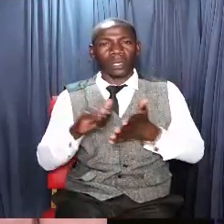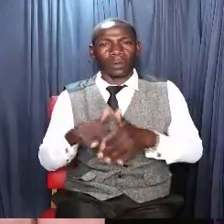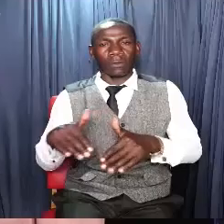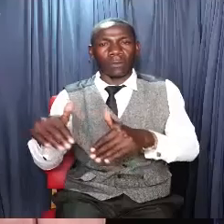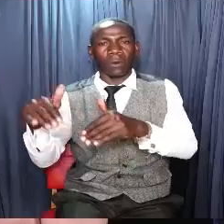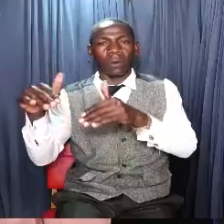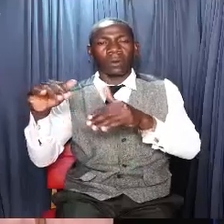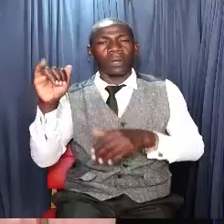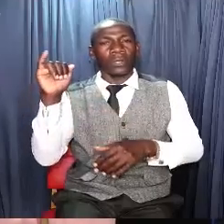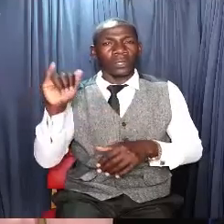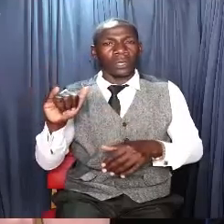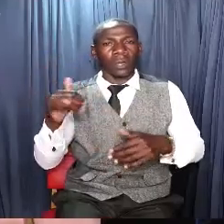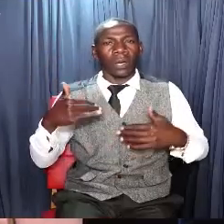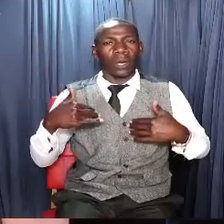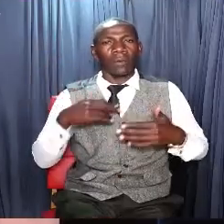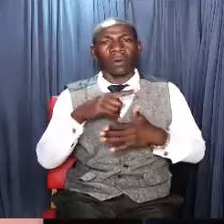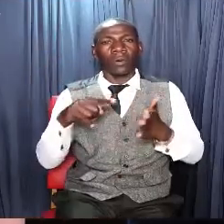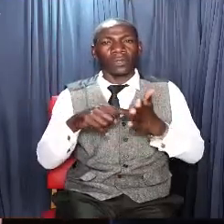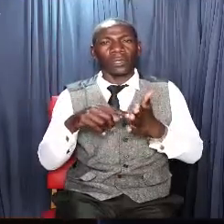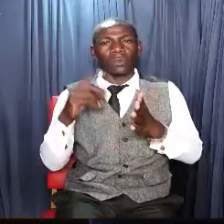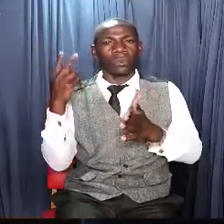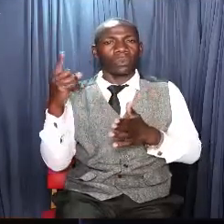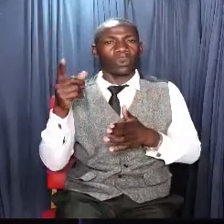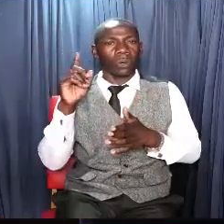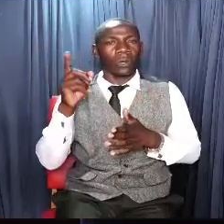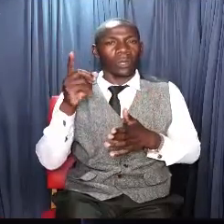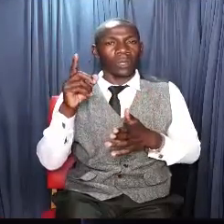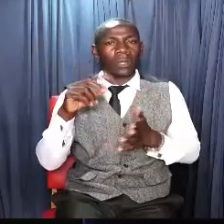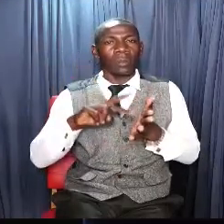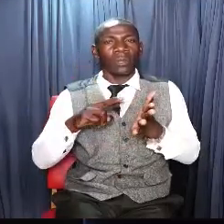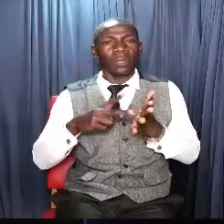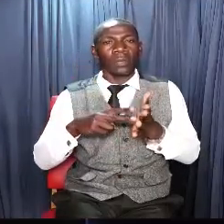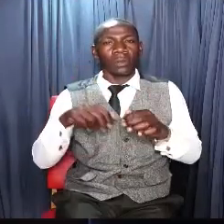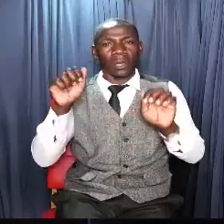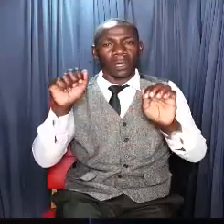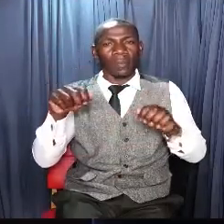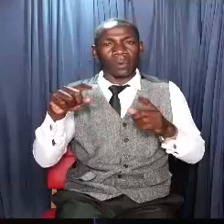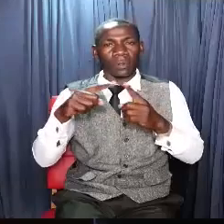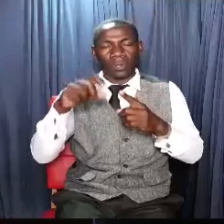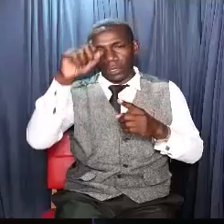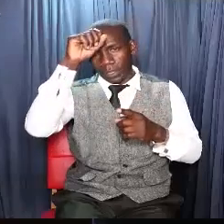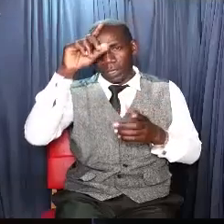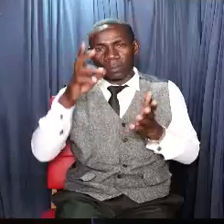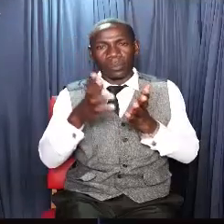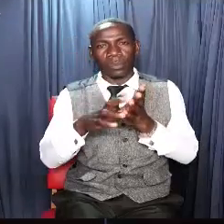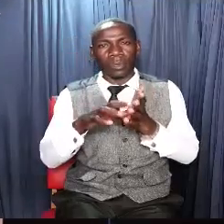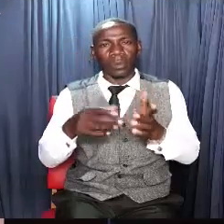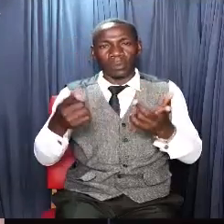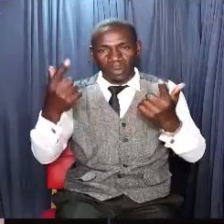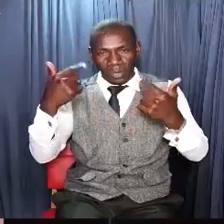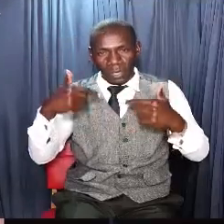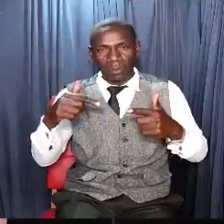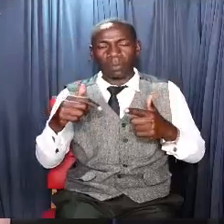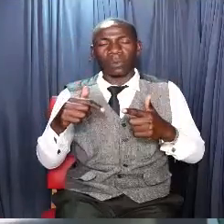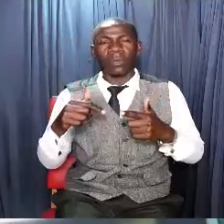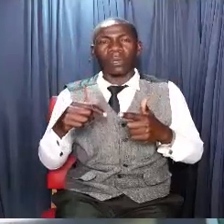your fault. Kando na maonyo haya yote. Besides all these warnings. Maana yake je utajaliwa ufahamu siku hiyo ziki imekuja. If you enable the understanding